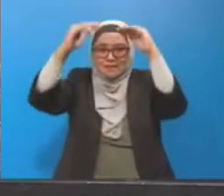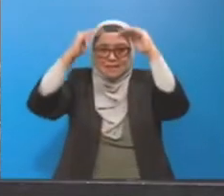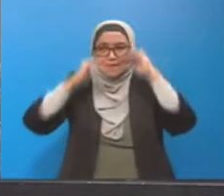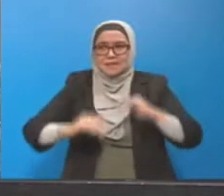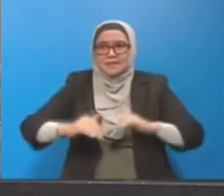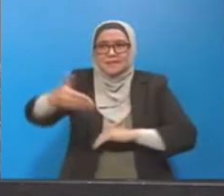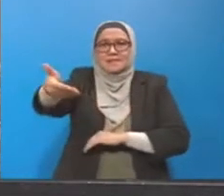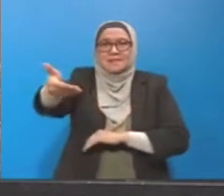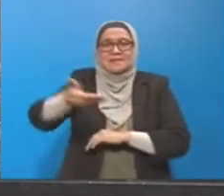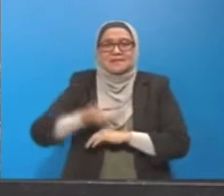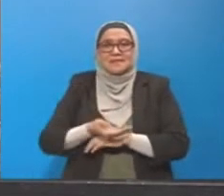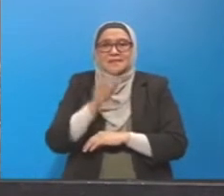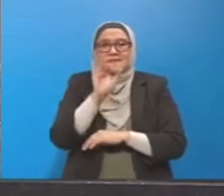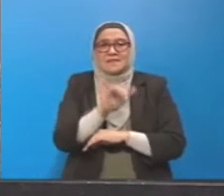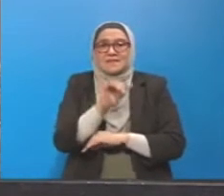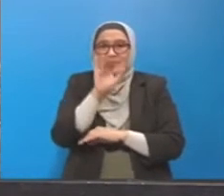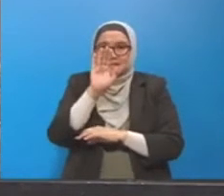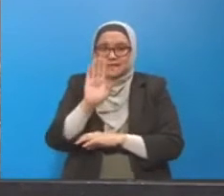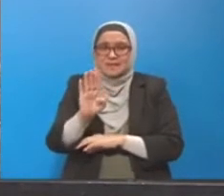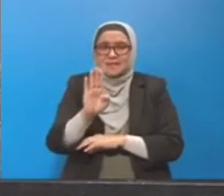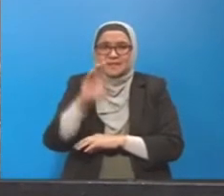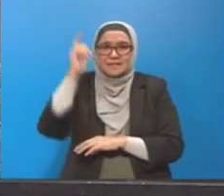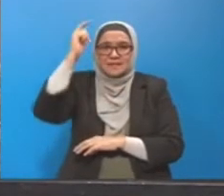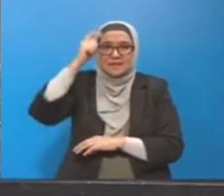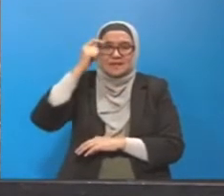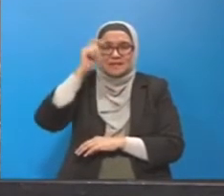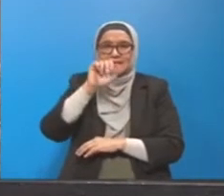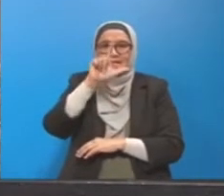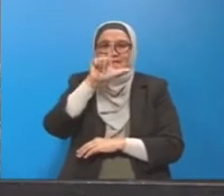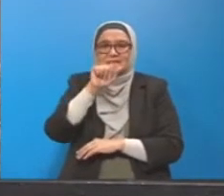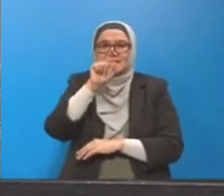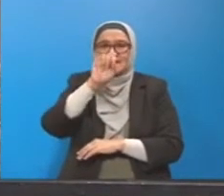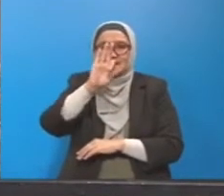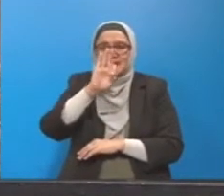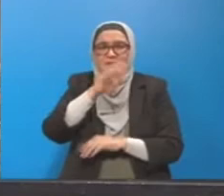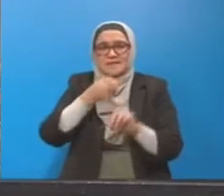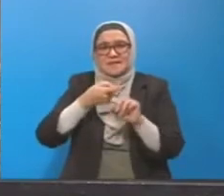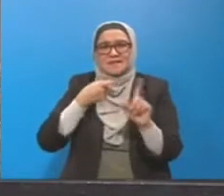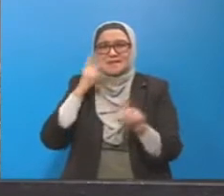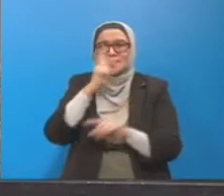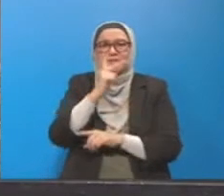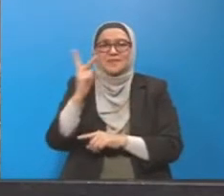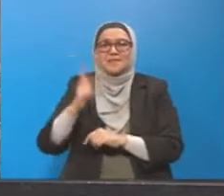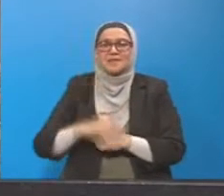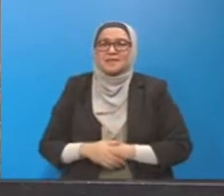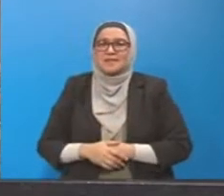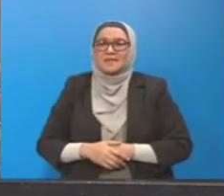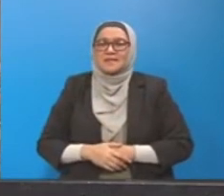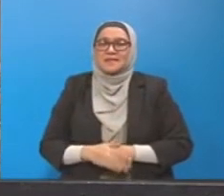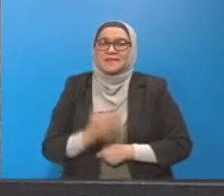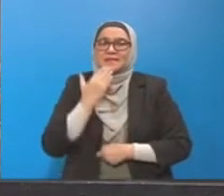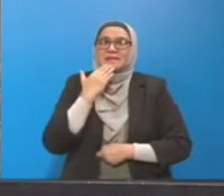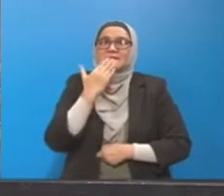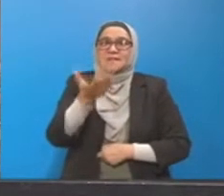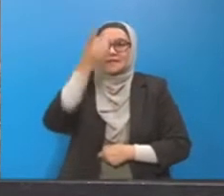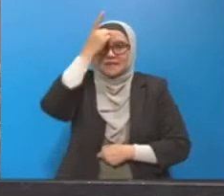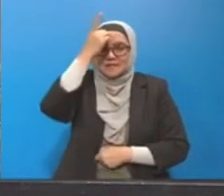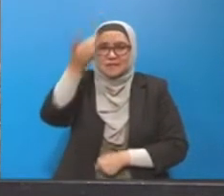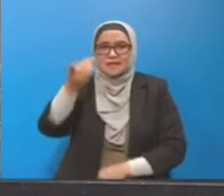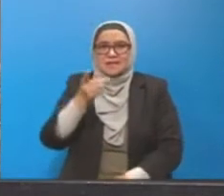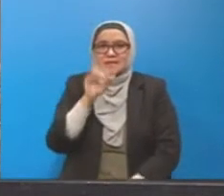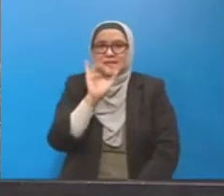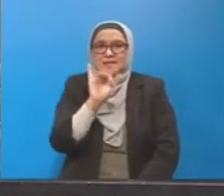output yang bernama Tuan Abdul lathif bin Abdurahman Kuala krai bersih Ratu Individual Hai